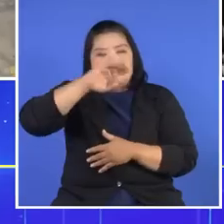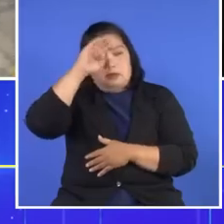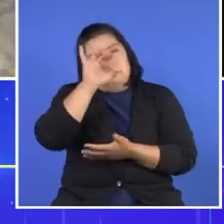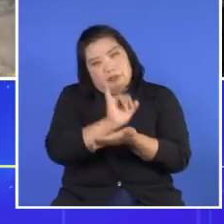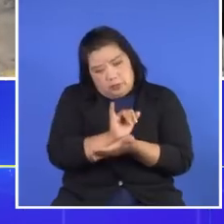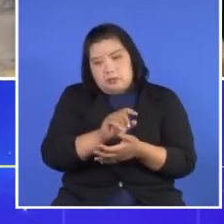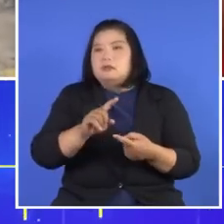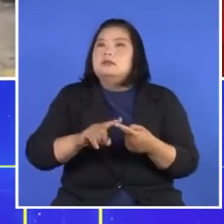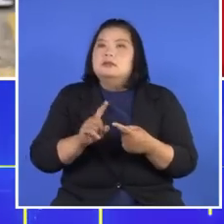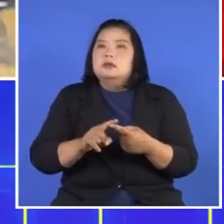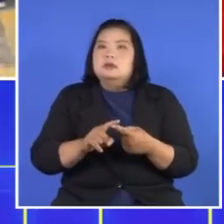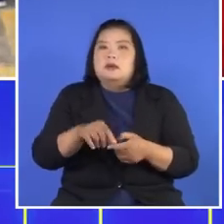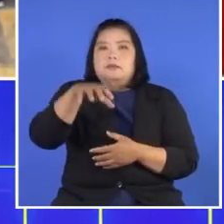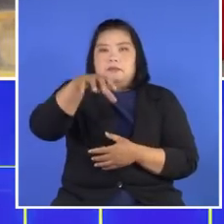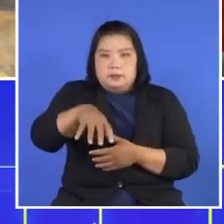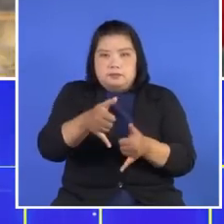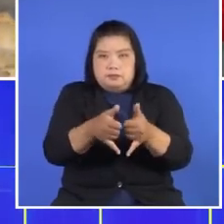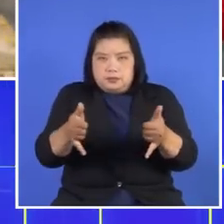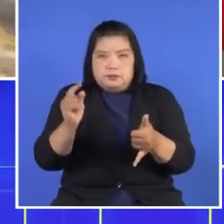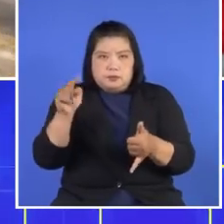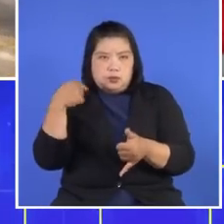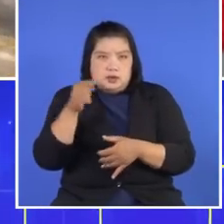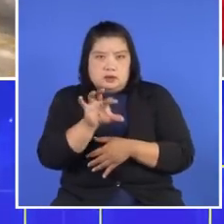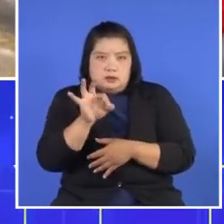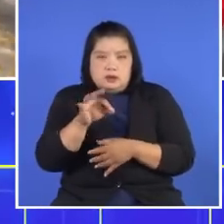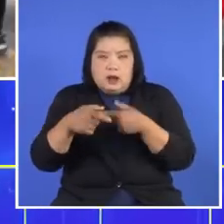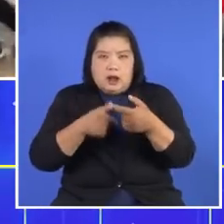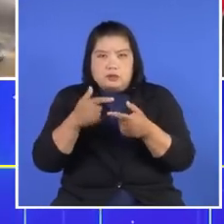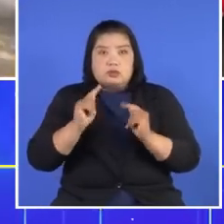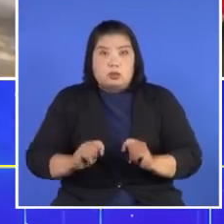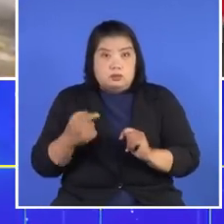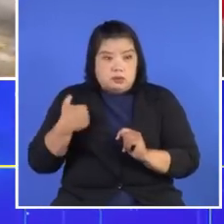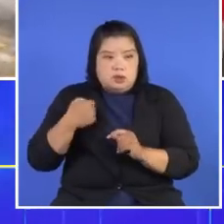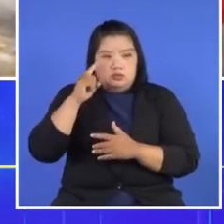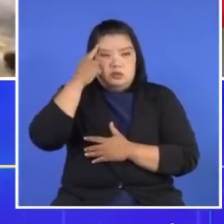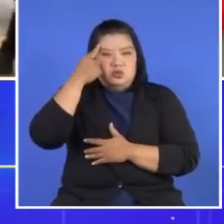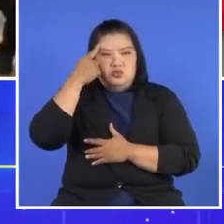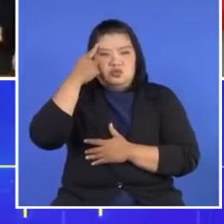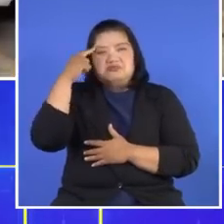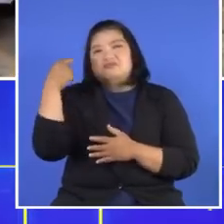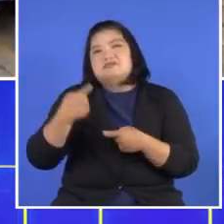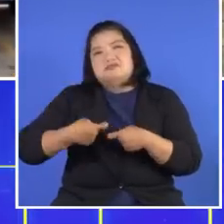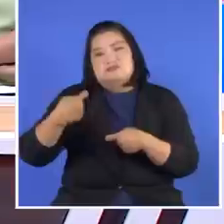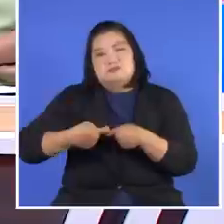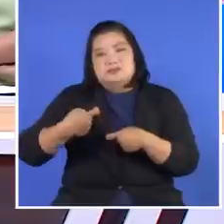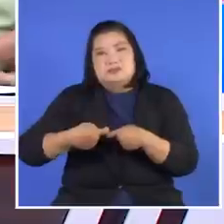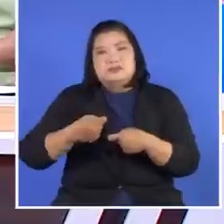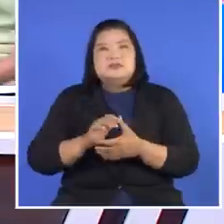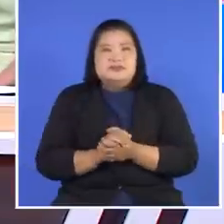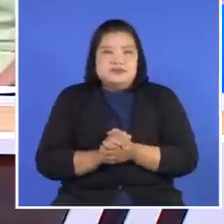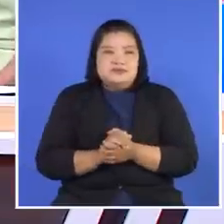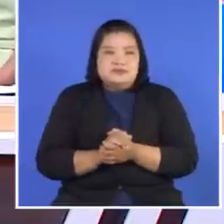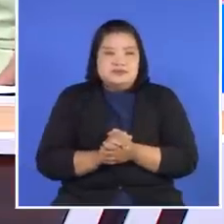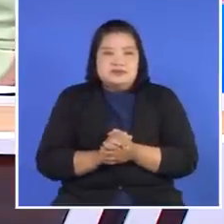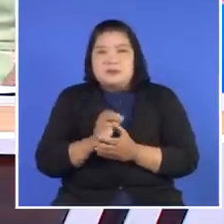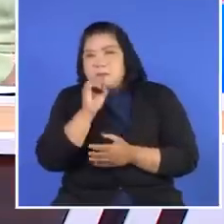าบอบนวดแห่งนี้ว่ามีการขายบริการหรือเปล่าด้วยหรือเปล่า ไงคุณเจมมันก็พูดยากมันหยิกเล็บมันก็เจ็บเนื้ออะไรประมาณ